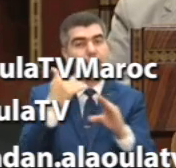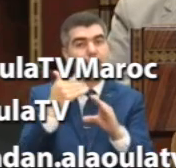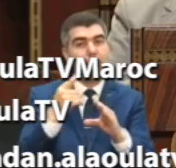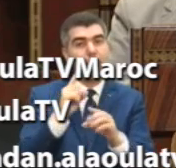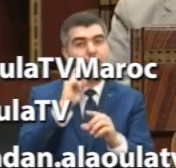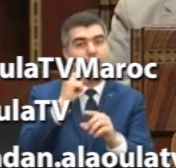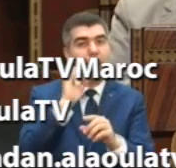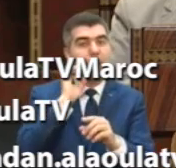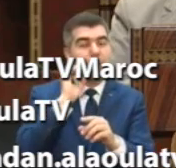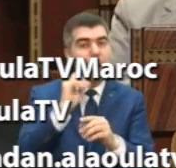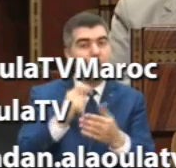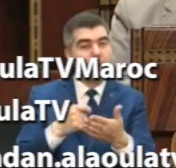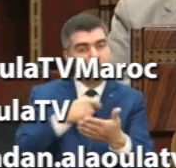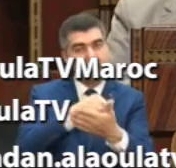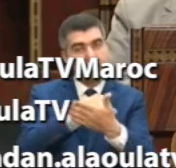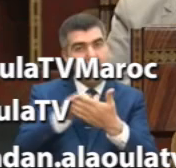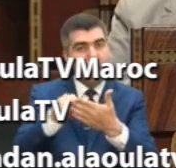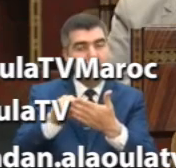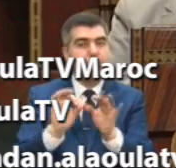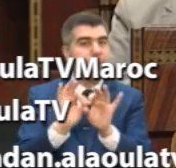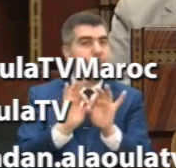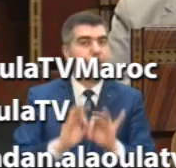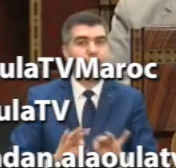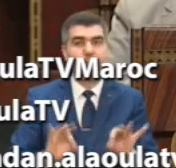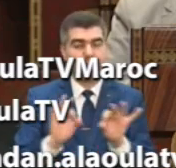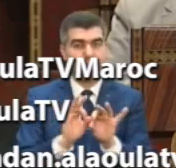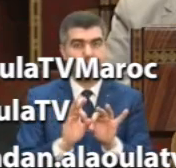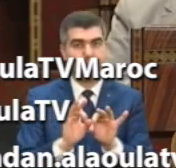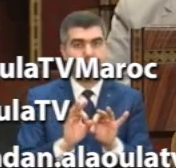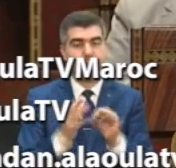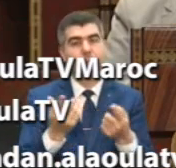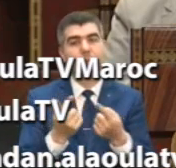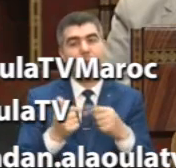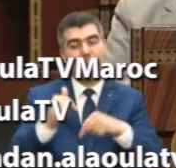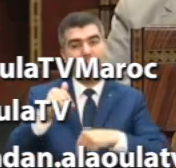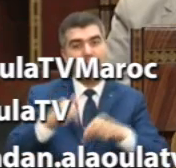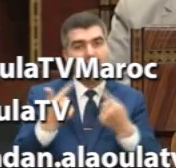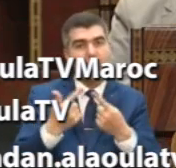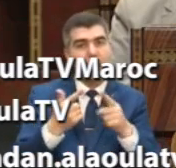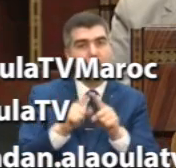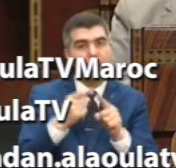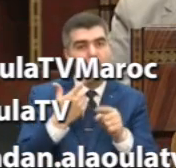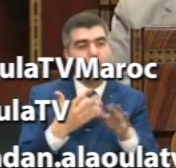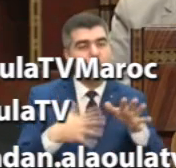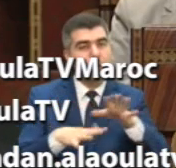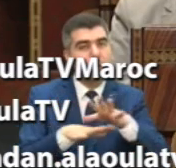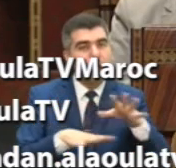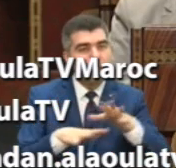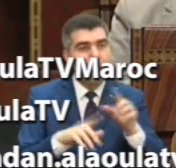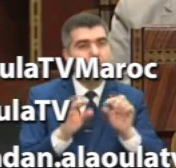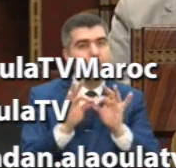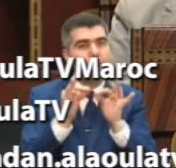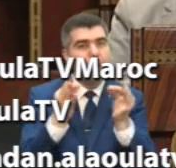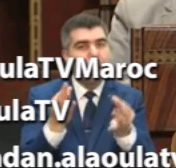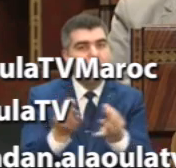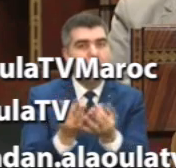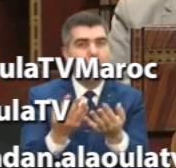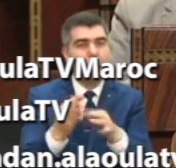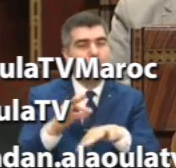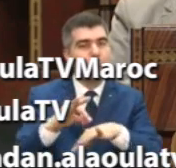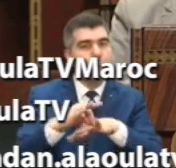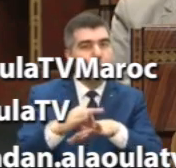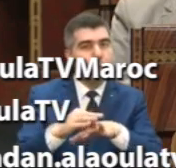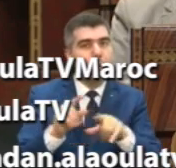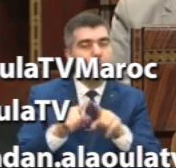مع العلم بأنه هؤلاء عندهم يعني التزامات اجتماعية وأسرية ماشي بحال